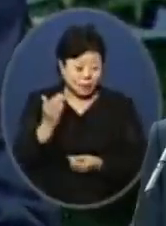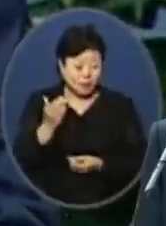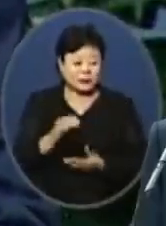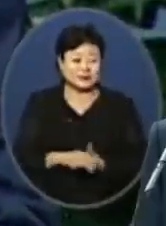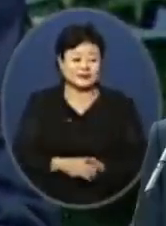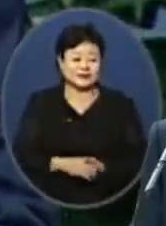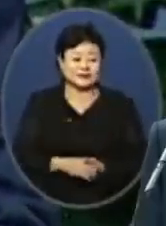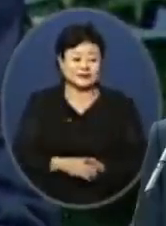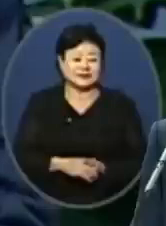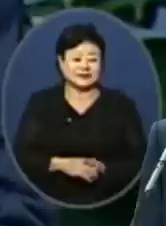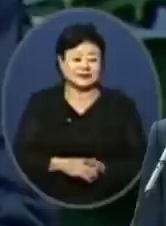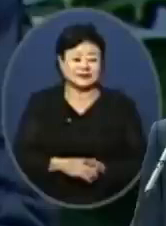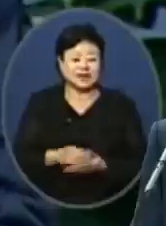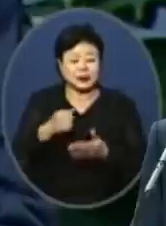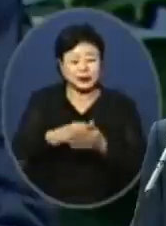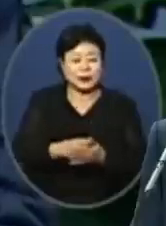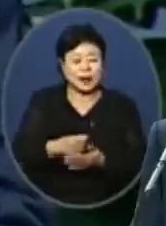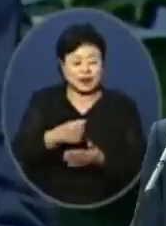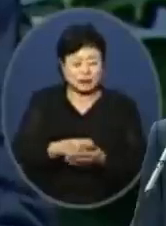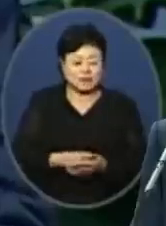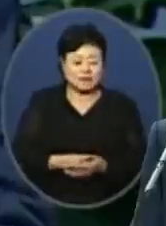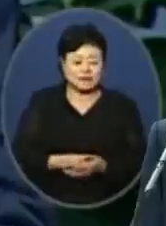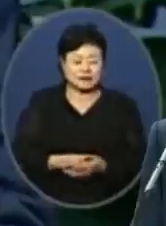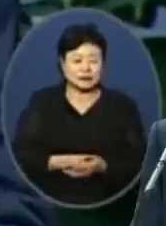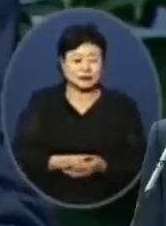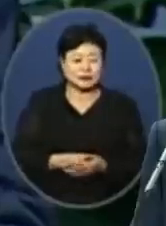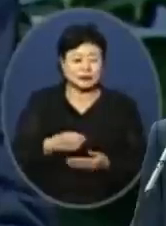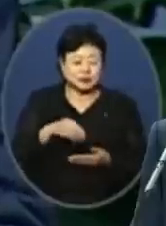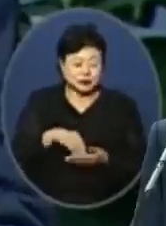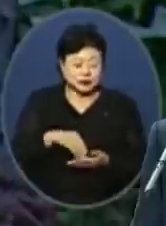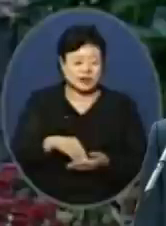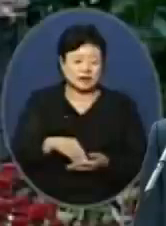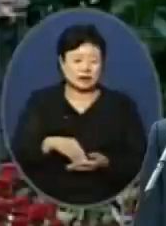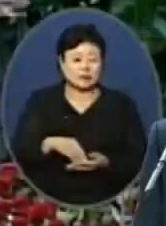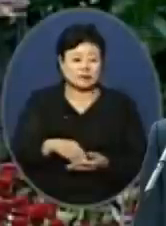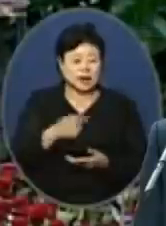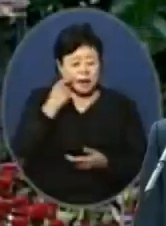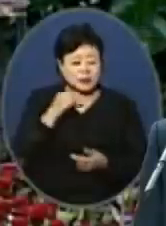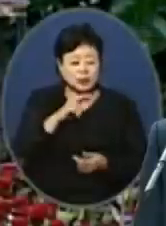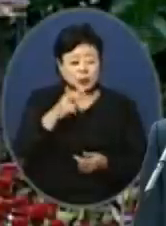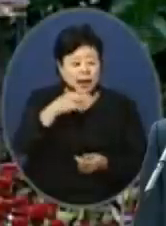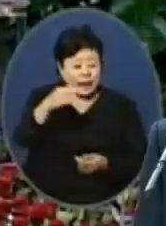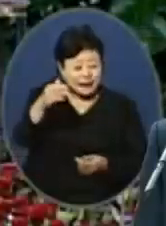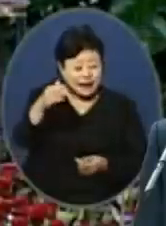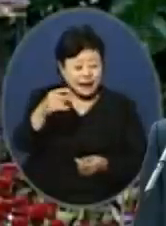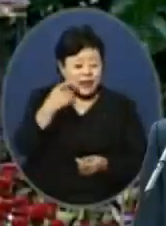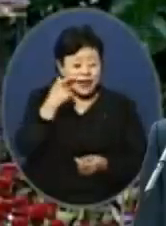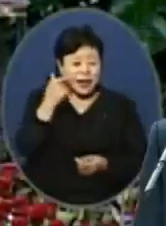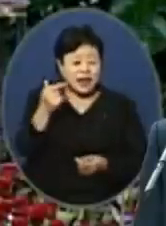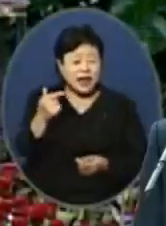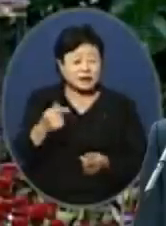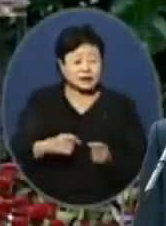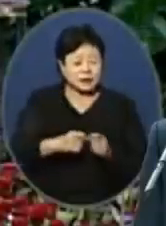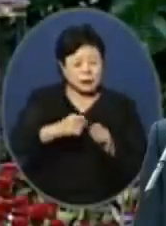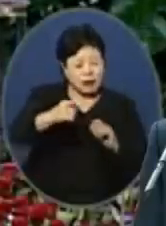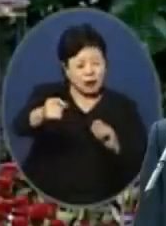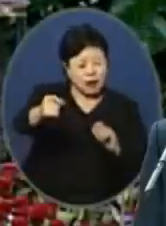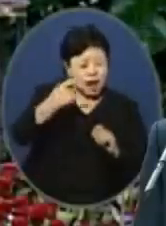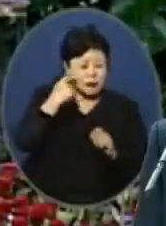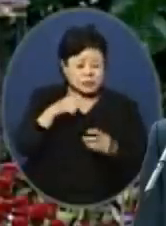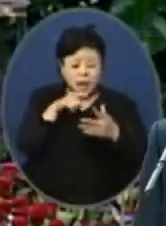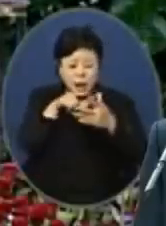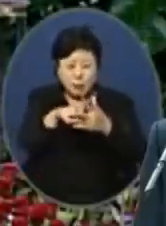그러니 통회하고 자복하는 것입니다. 이에 일어나서 아버지께로 돌아가니라. 아직도 거리가 먼데 아버지가 그를